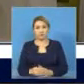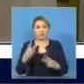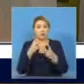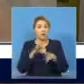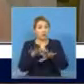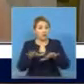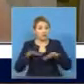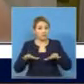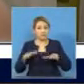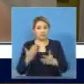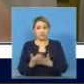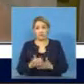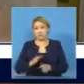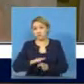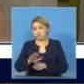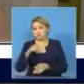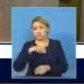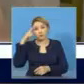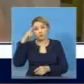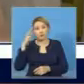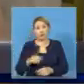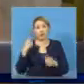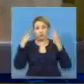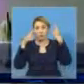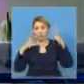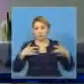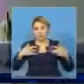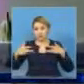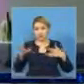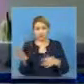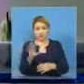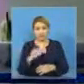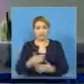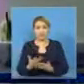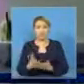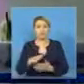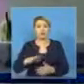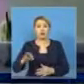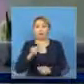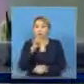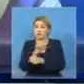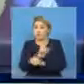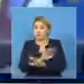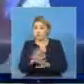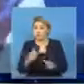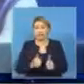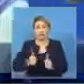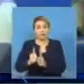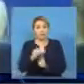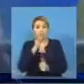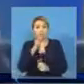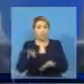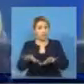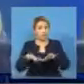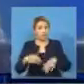көрерменге жеткізе алды деп ойлаймын, айтқан ойларын, ойнаған нелерін. Облыстық драма театры бұнымен тоқтап қалмақ емес. Алдағы уақытта